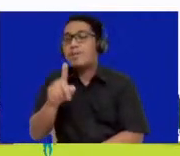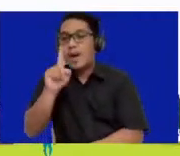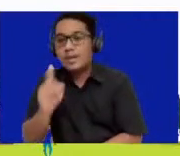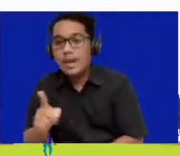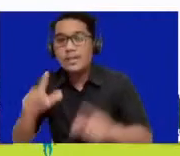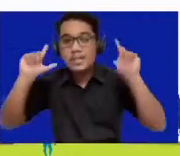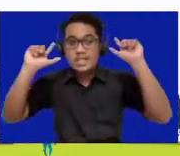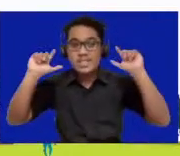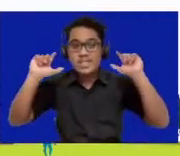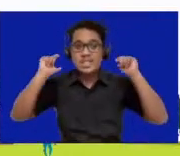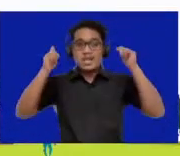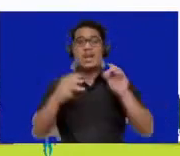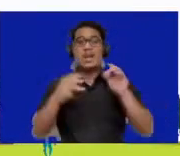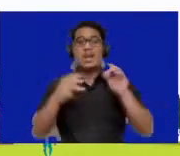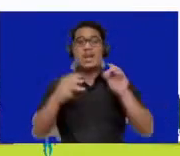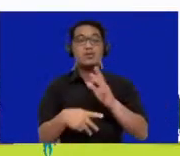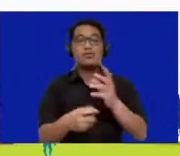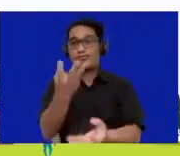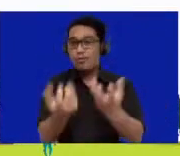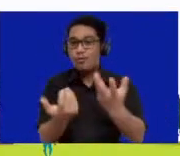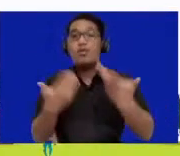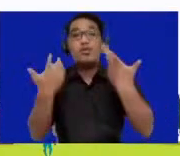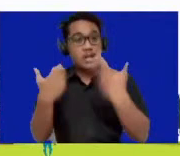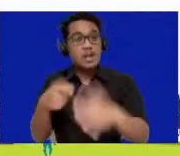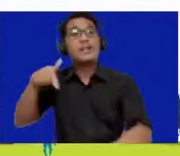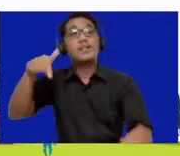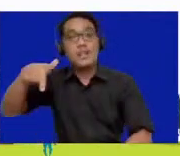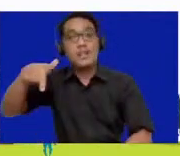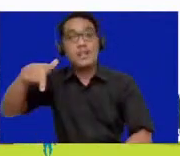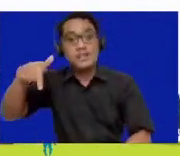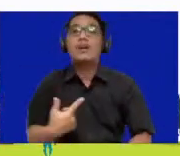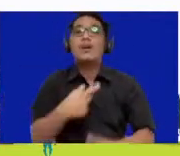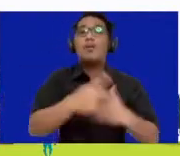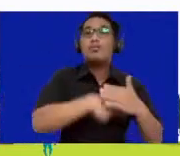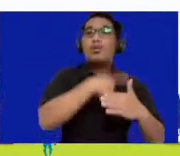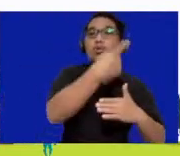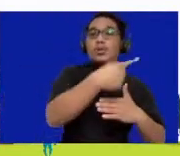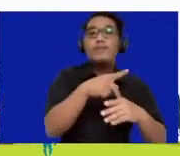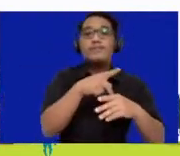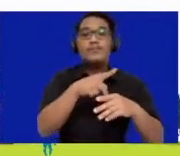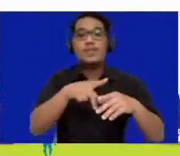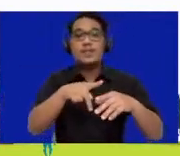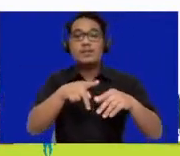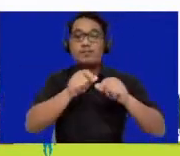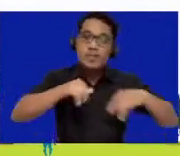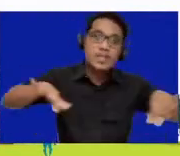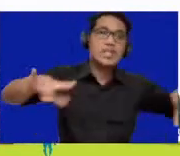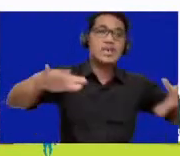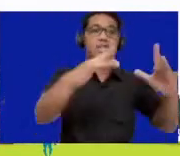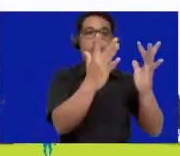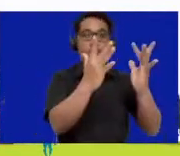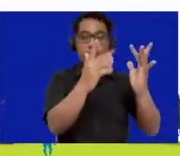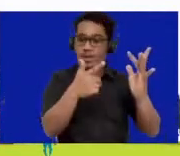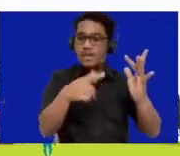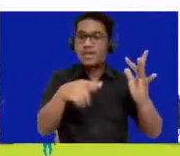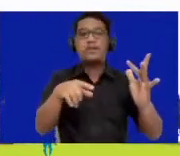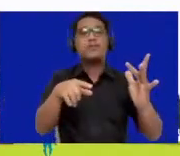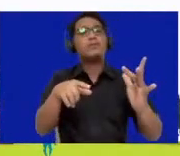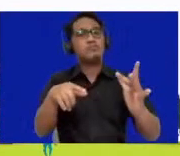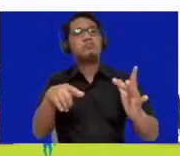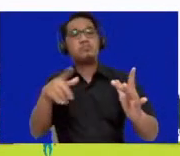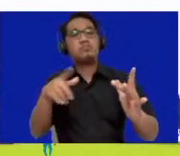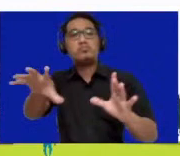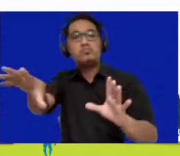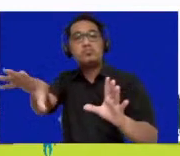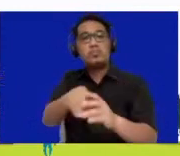Kabupaten Kebumen. Program pelestarian lingkungan yang kami lakukan tidak lepas adalah melibatkan